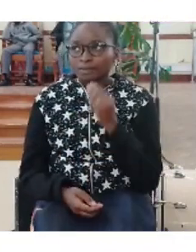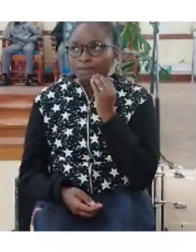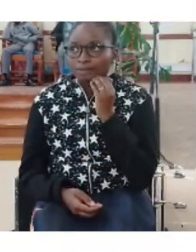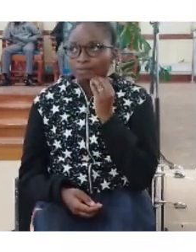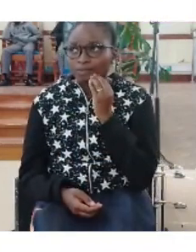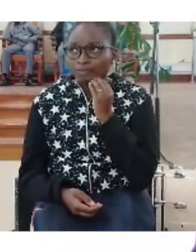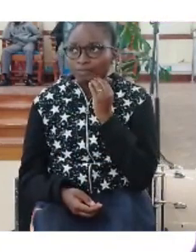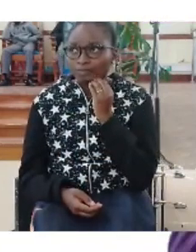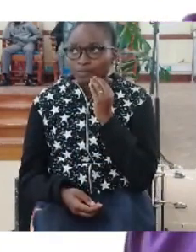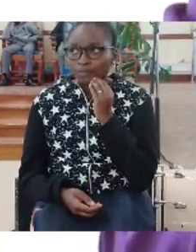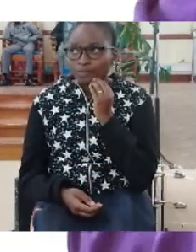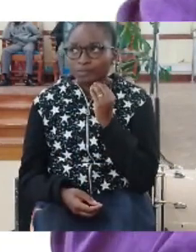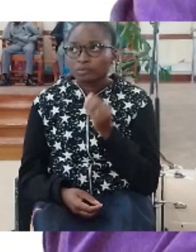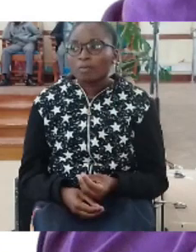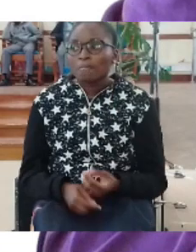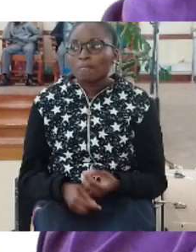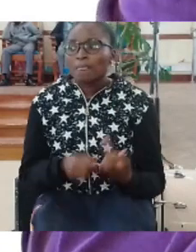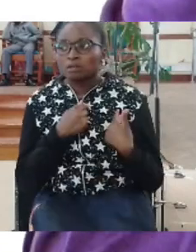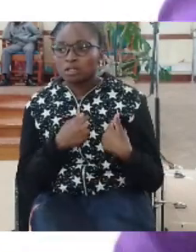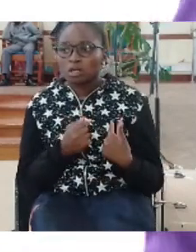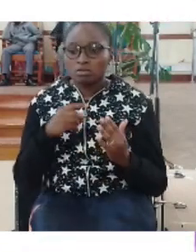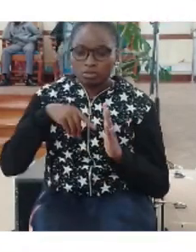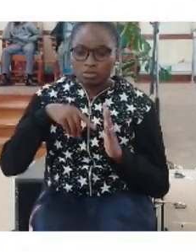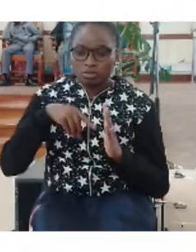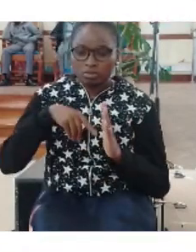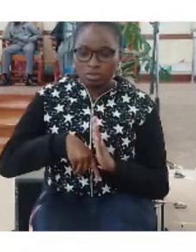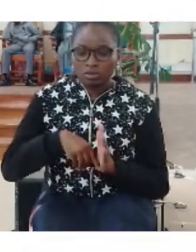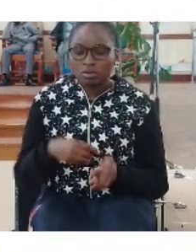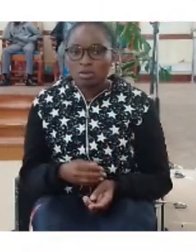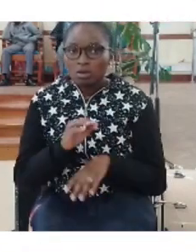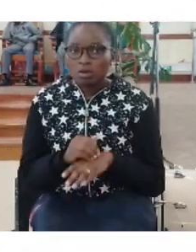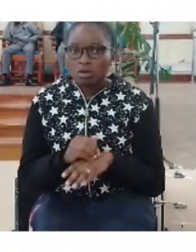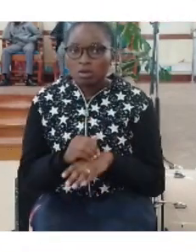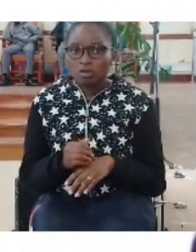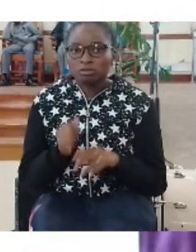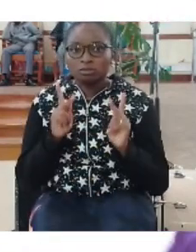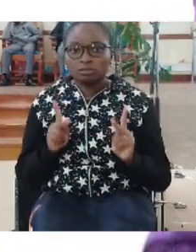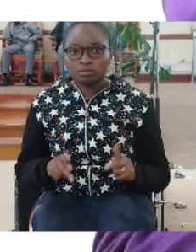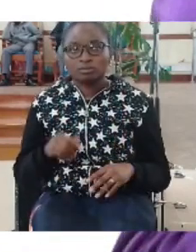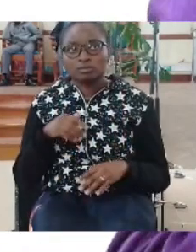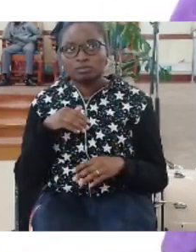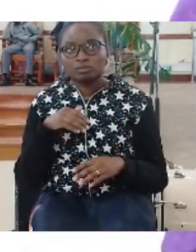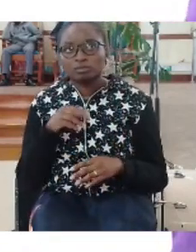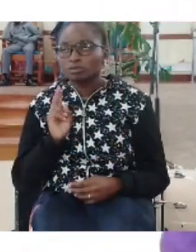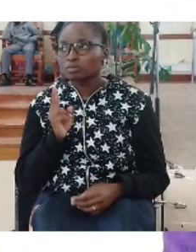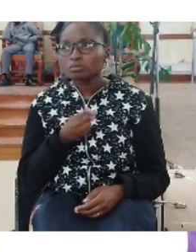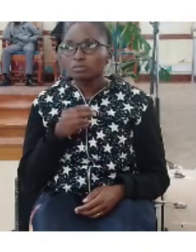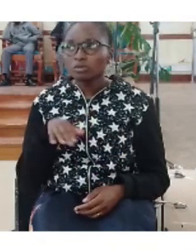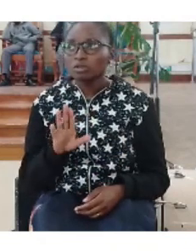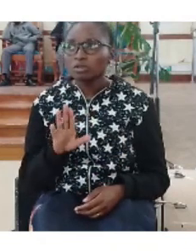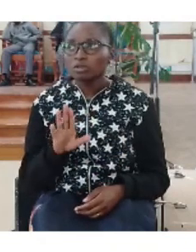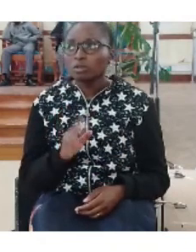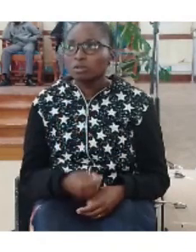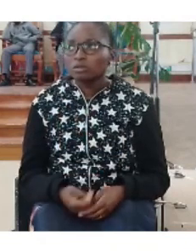Hadadi aigwe ngoro yake yainama na gitambuto yake akimoria no gatagate kanyu